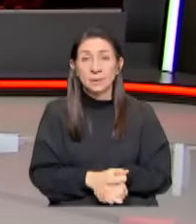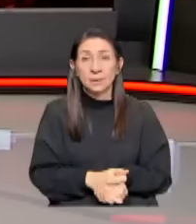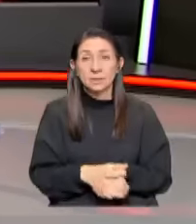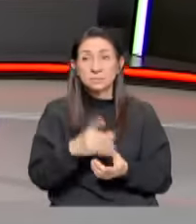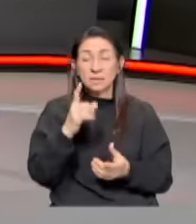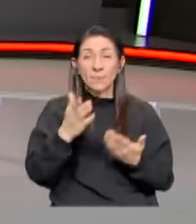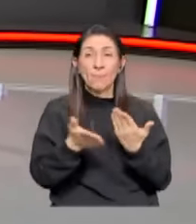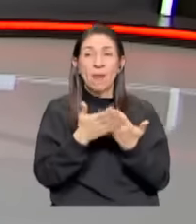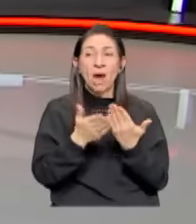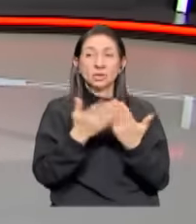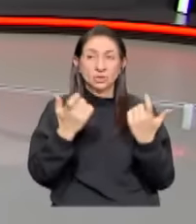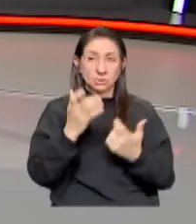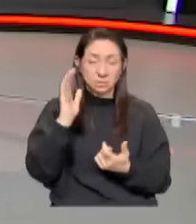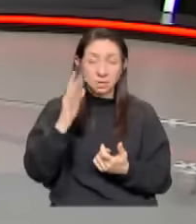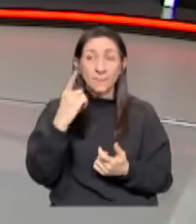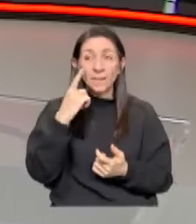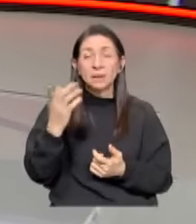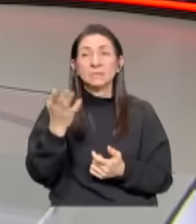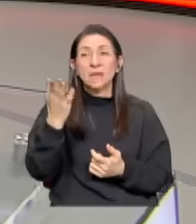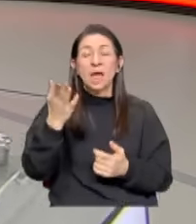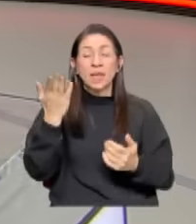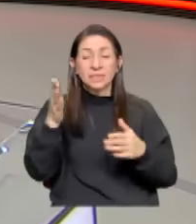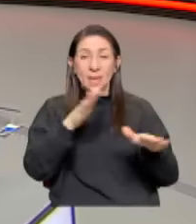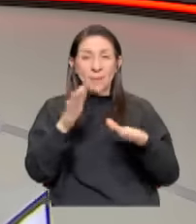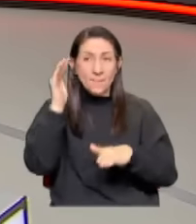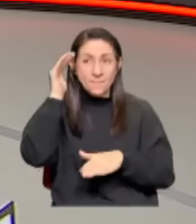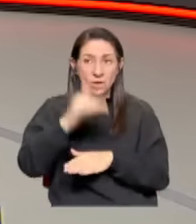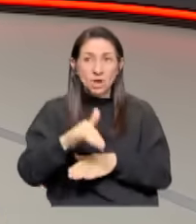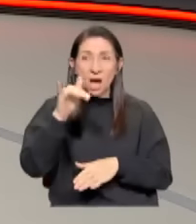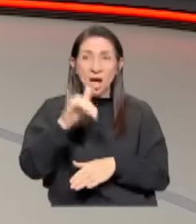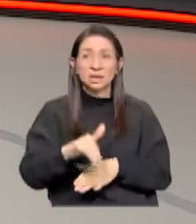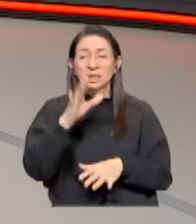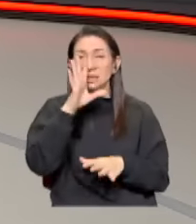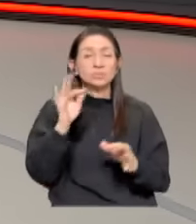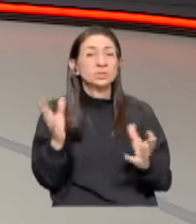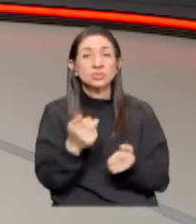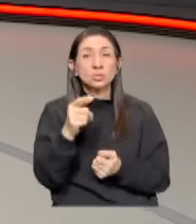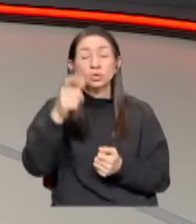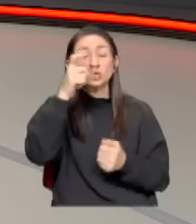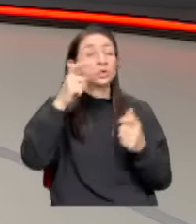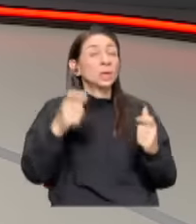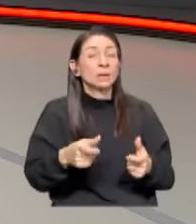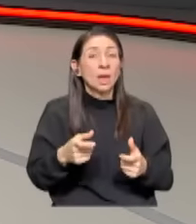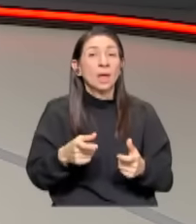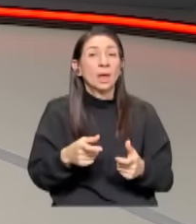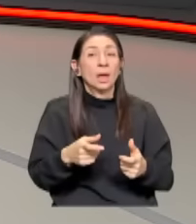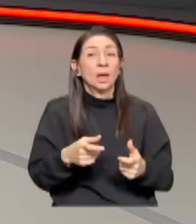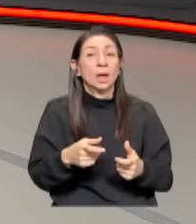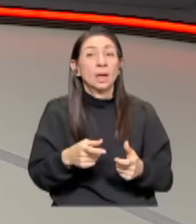efendim, şimdi Kahramanmaraş'a gideceğiz. Bakın mesela, deprem mağdurlarının haklarını kim savunacak? Bu memlekette